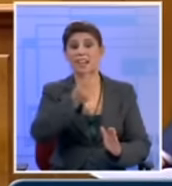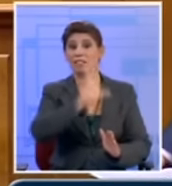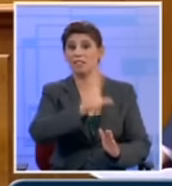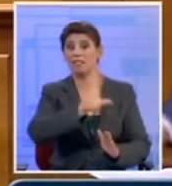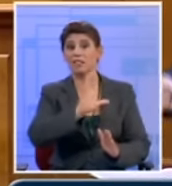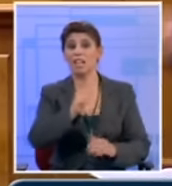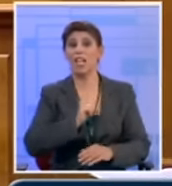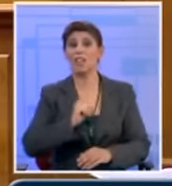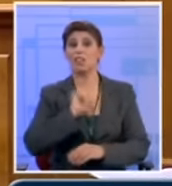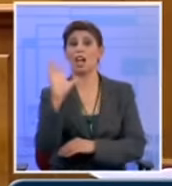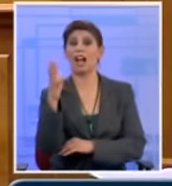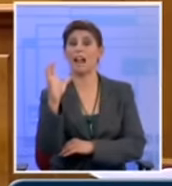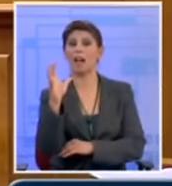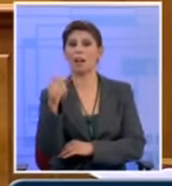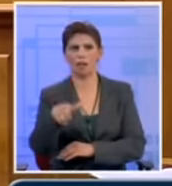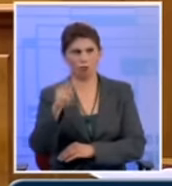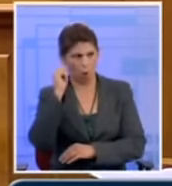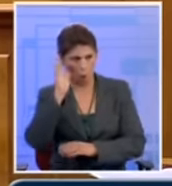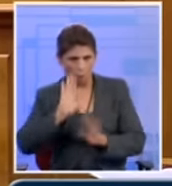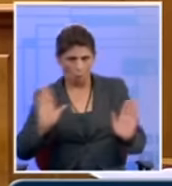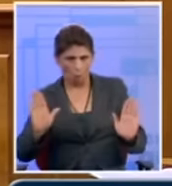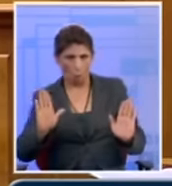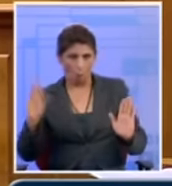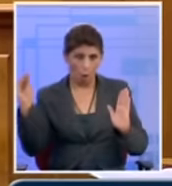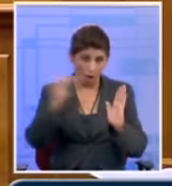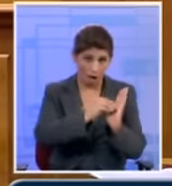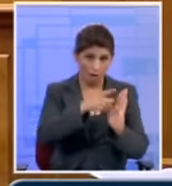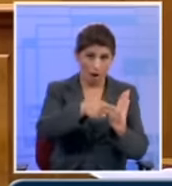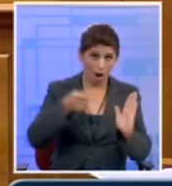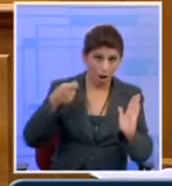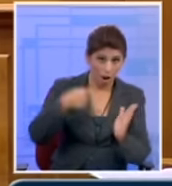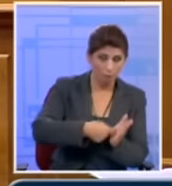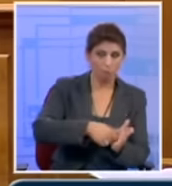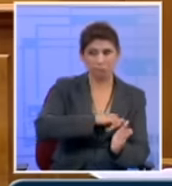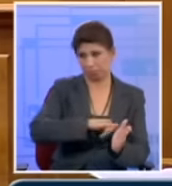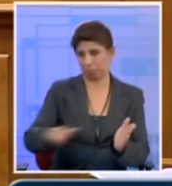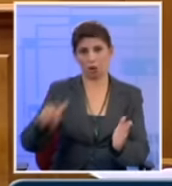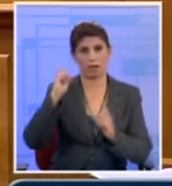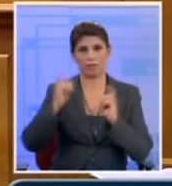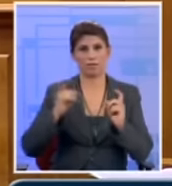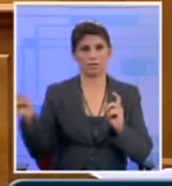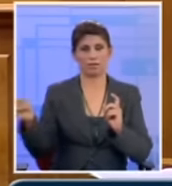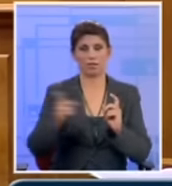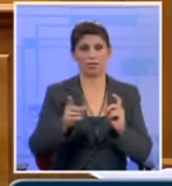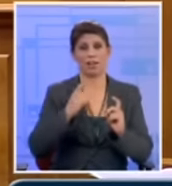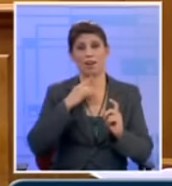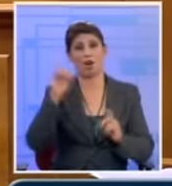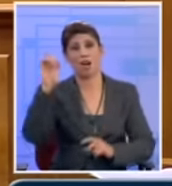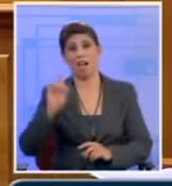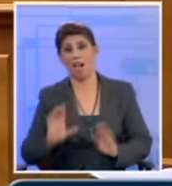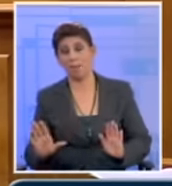δεν τολμήσατε να διανοηθείτε ότι θα μπορούσατε να καταλογίσετε. Διότι κάποιοι